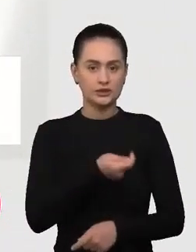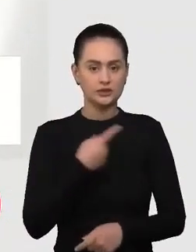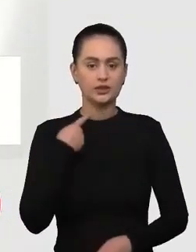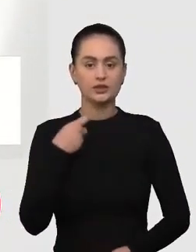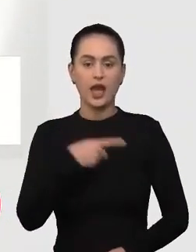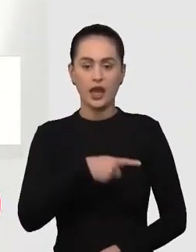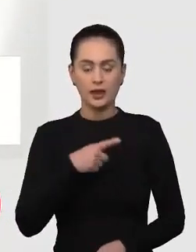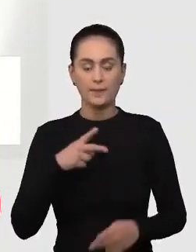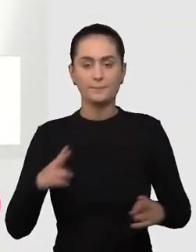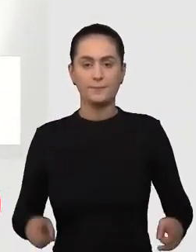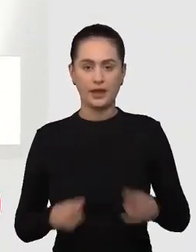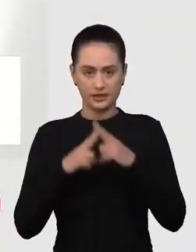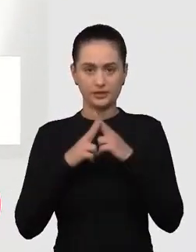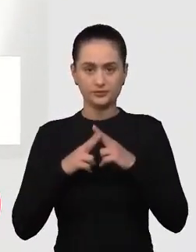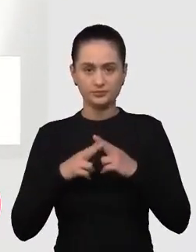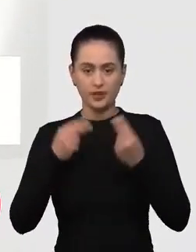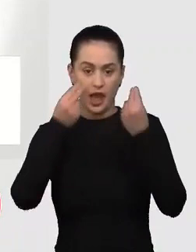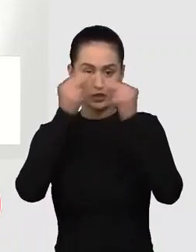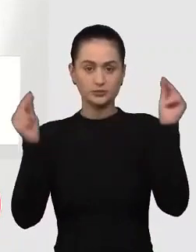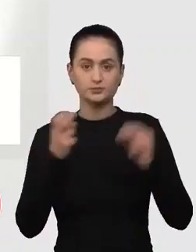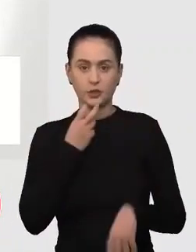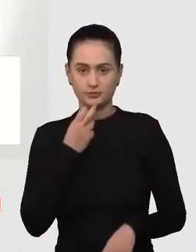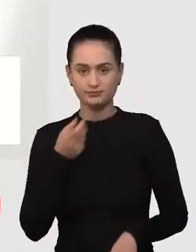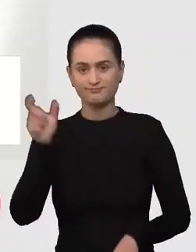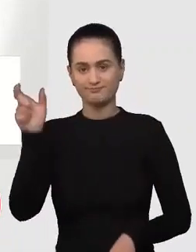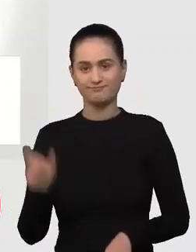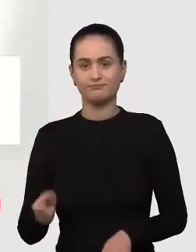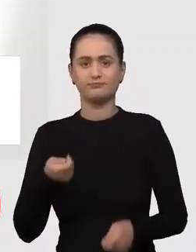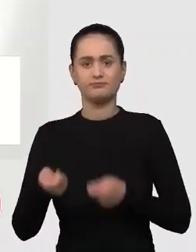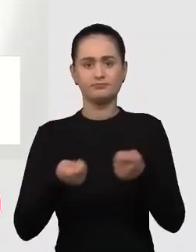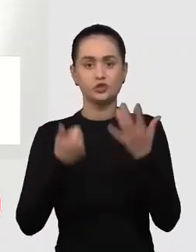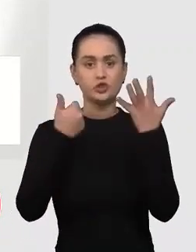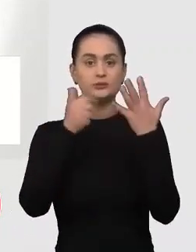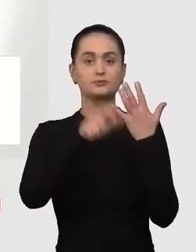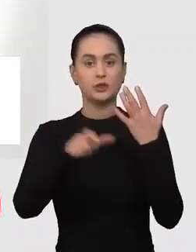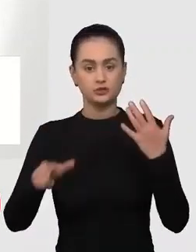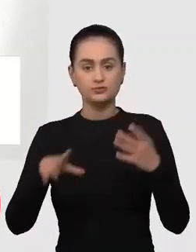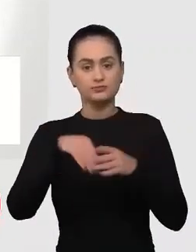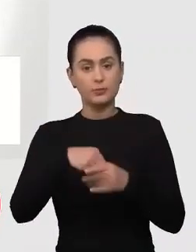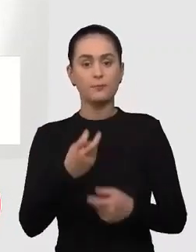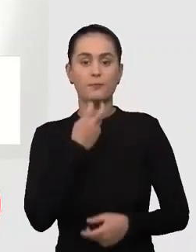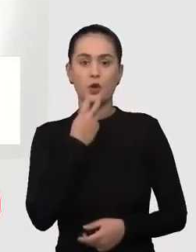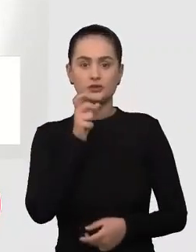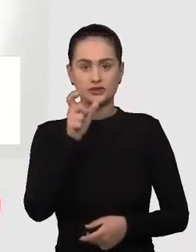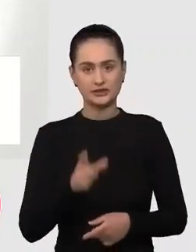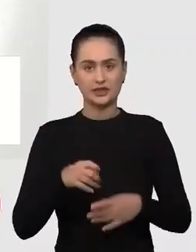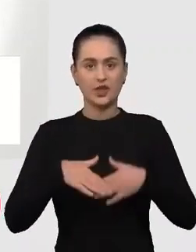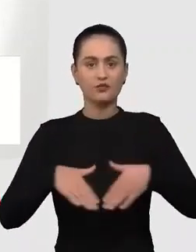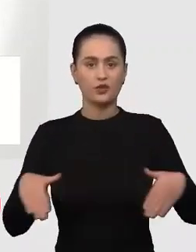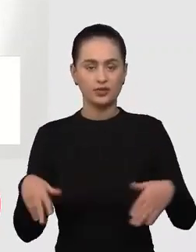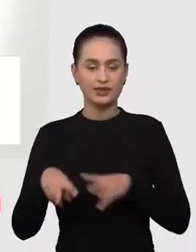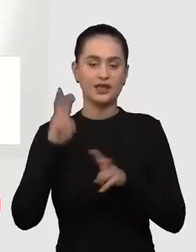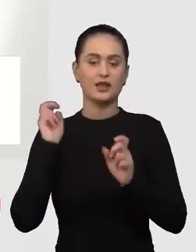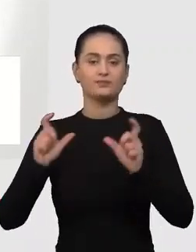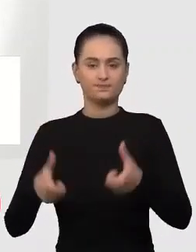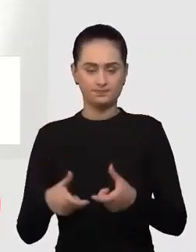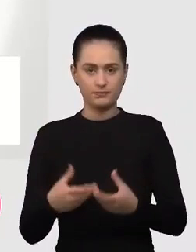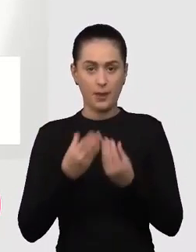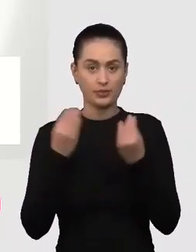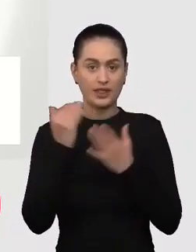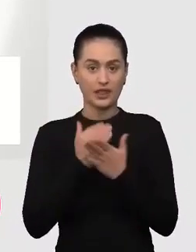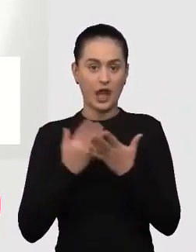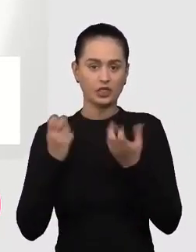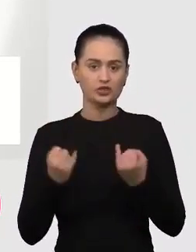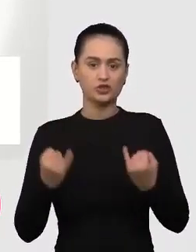rănit 6 persoane, inclusiv un ofițer al poliției de frontieră, înainte de a fi imobilizat. Însă cu mai multe detalii despre atac vine